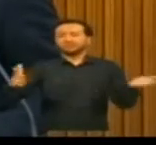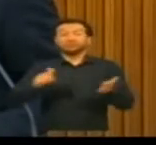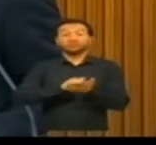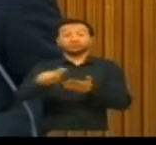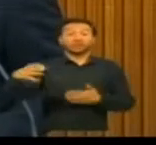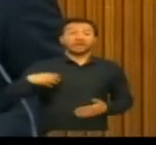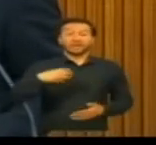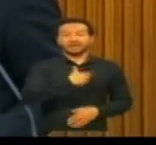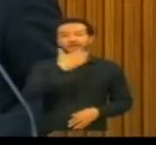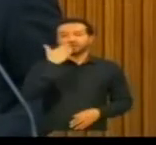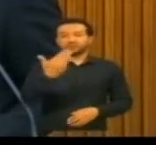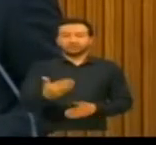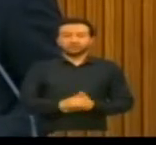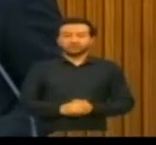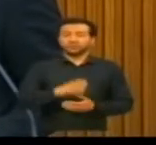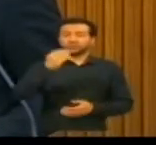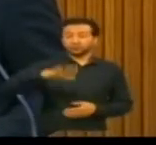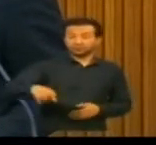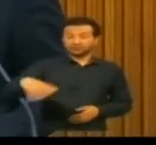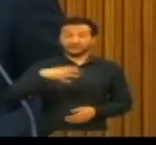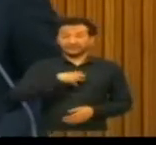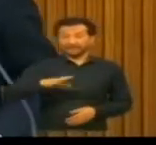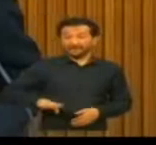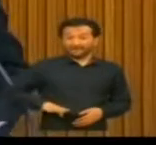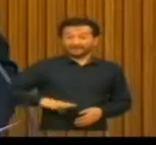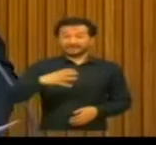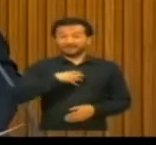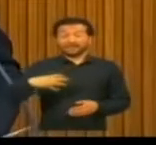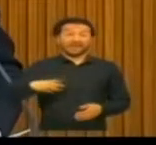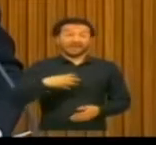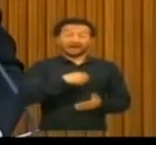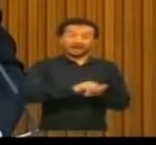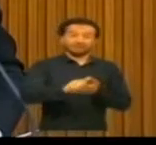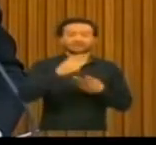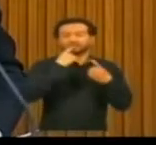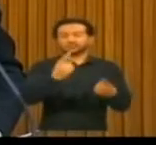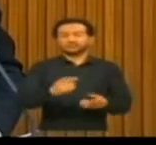annelere sesleniyorum. Çocuk sahibi, evlat sahibi bütün annelere sesleniyorum.